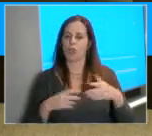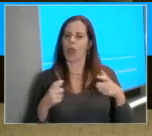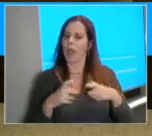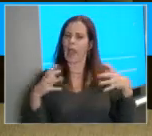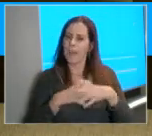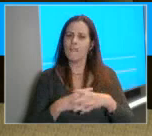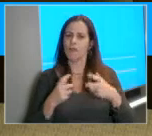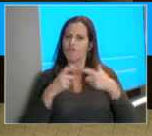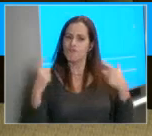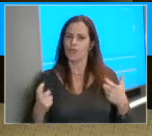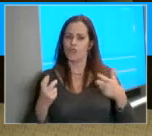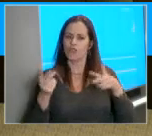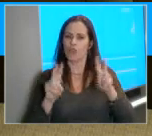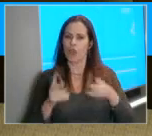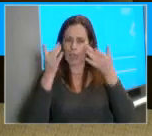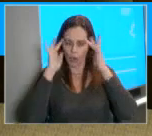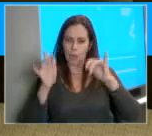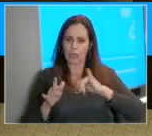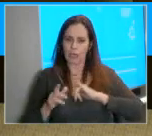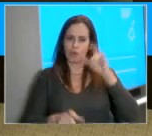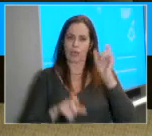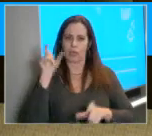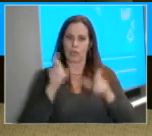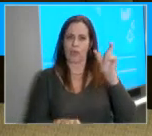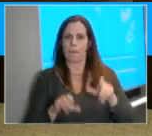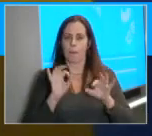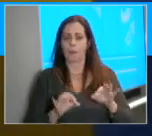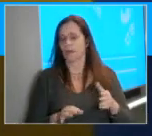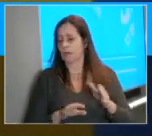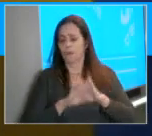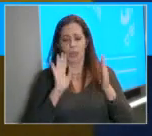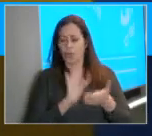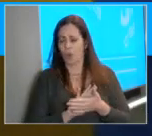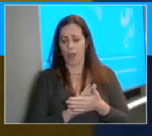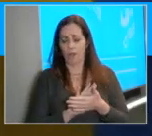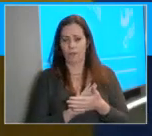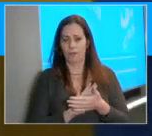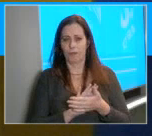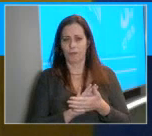רחבה לאומית שיכולה לדאוג לאינטרסים של האזרחים באמת. וכל